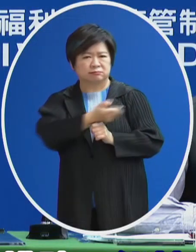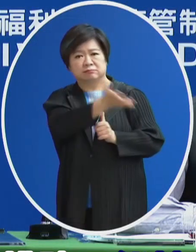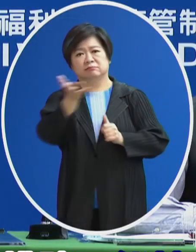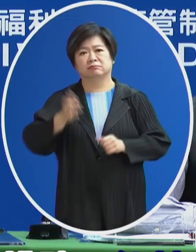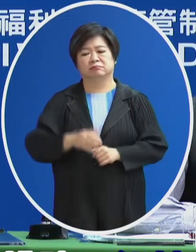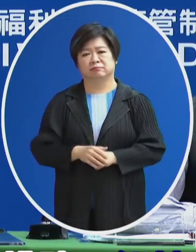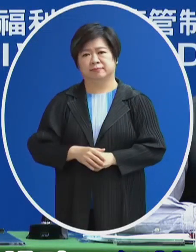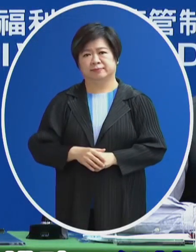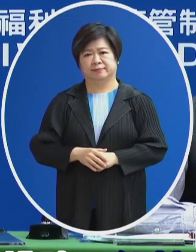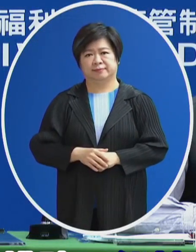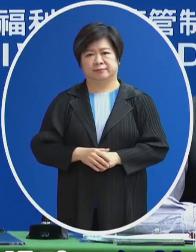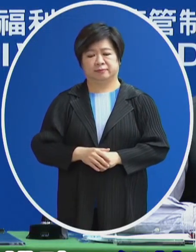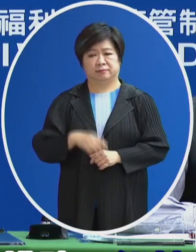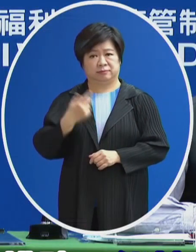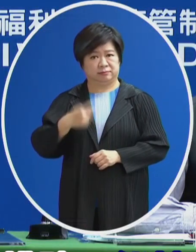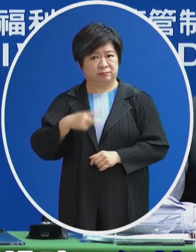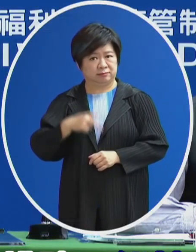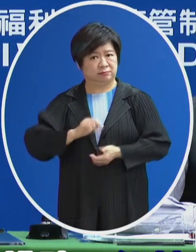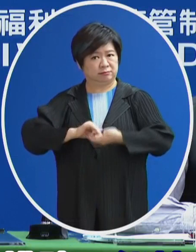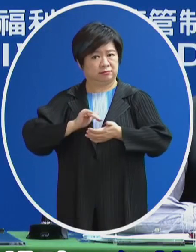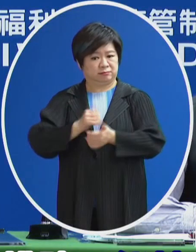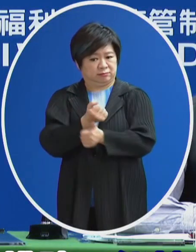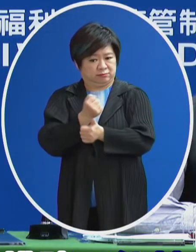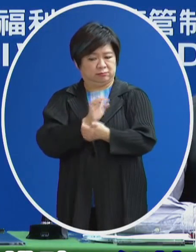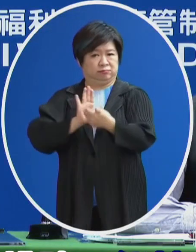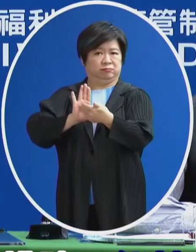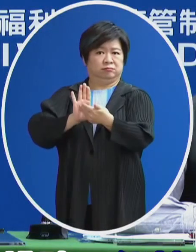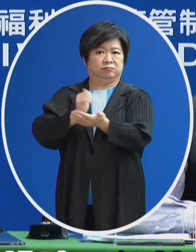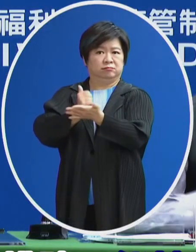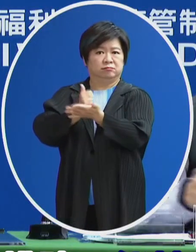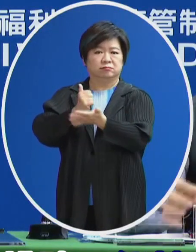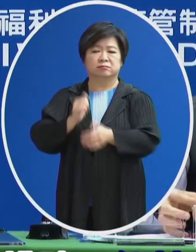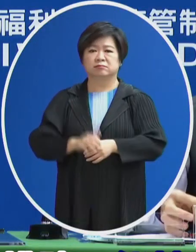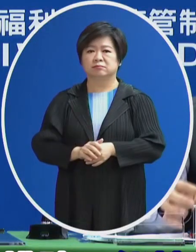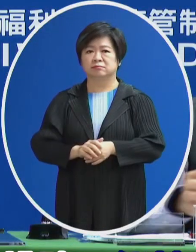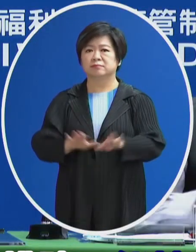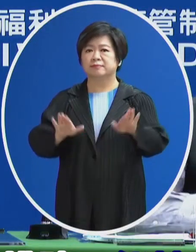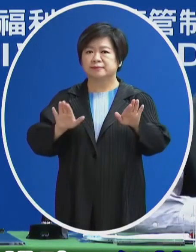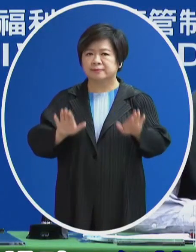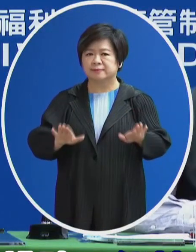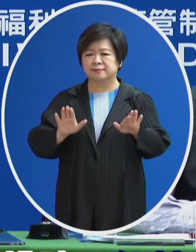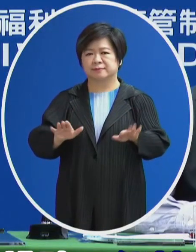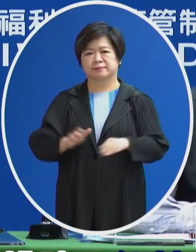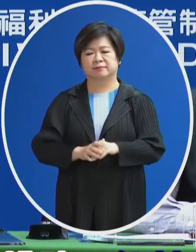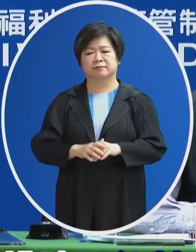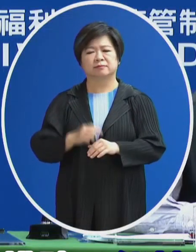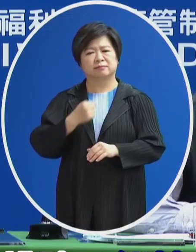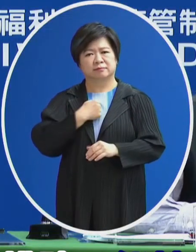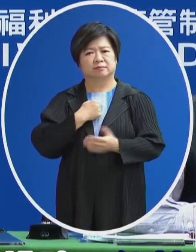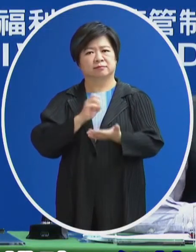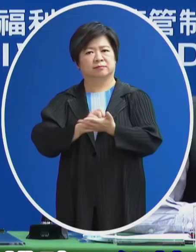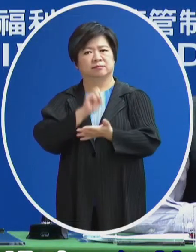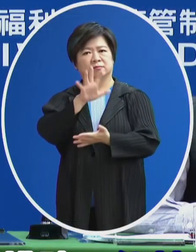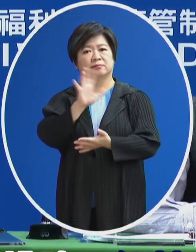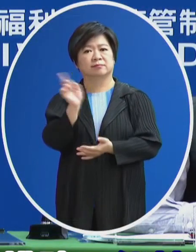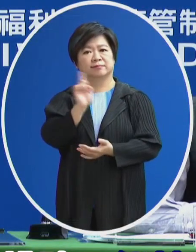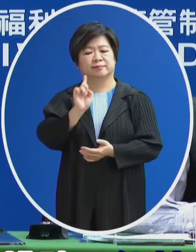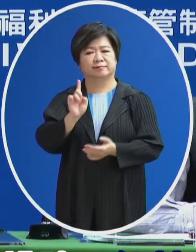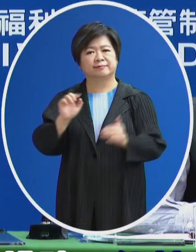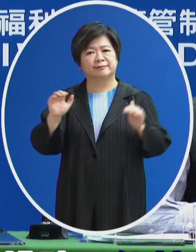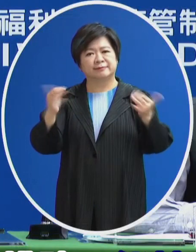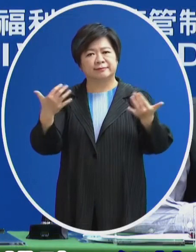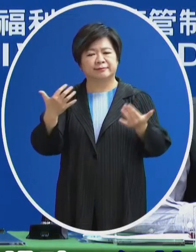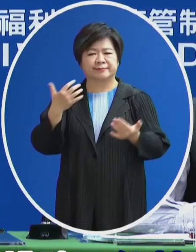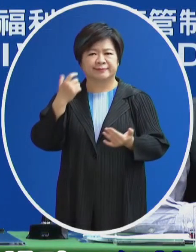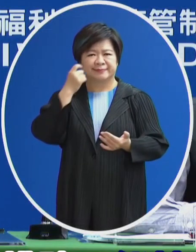外一个可能，也有可能把它能够控制住了哈。到目前来讲，跟刚刚也报告说，现在我们大概还没